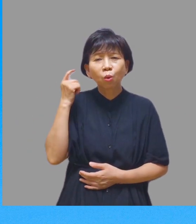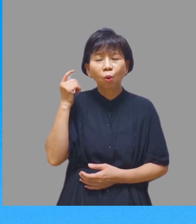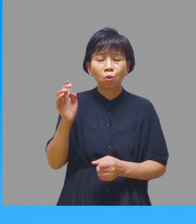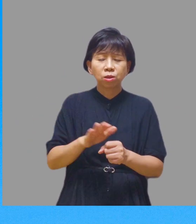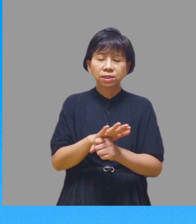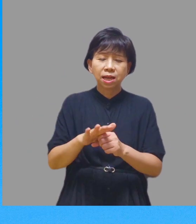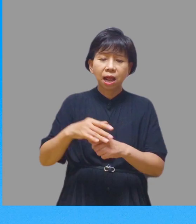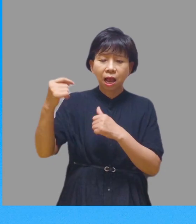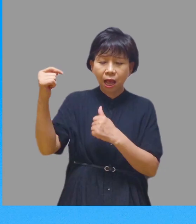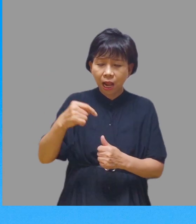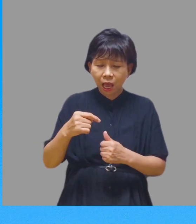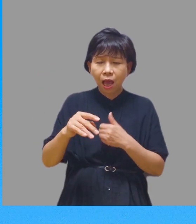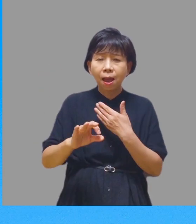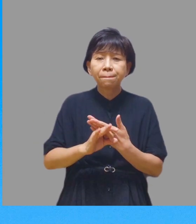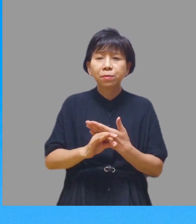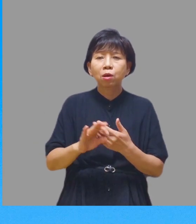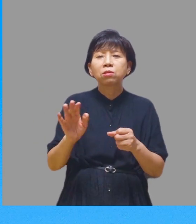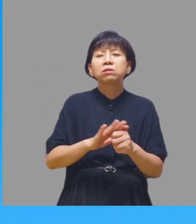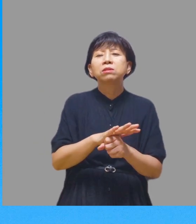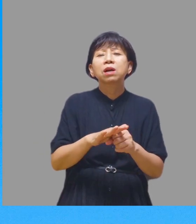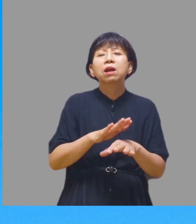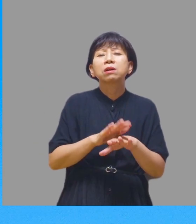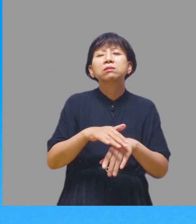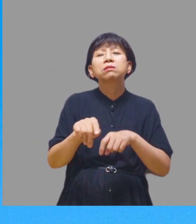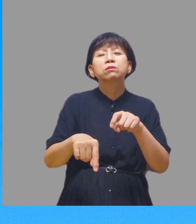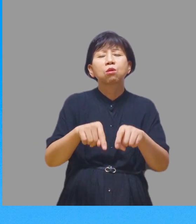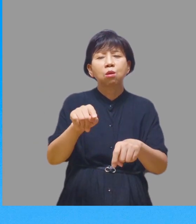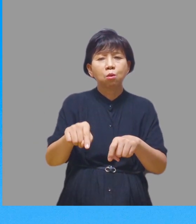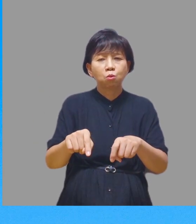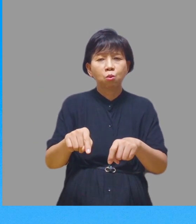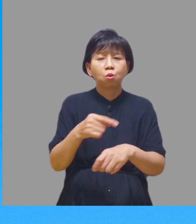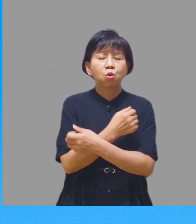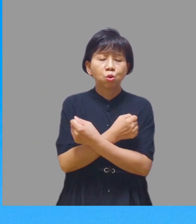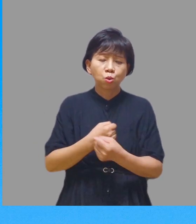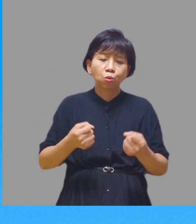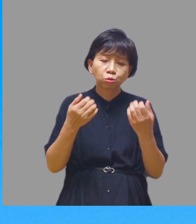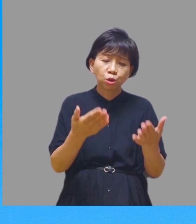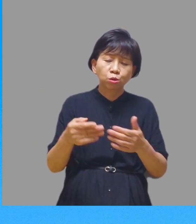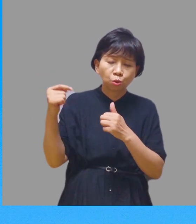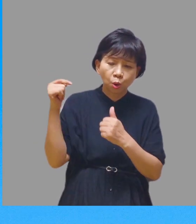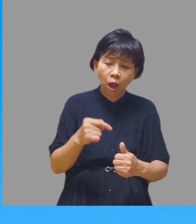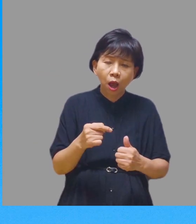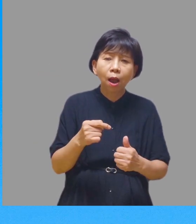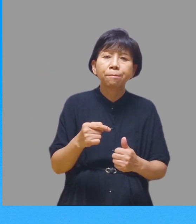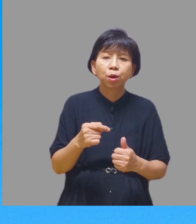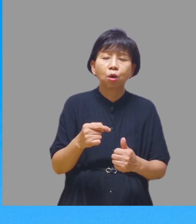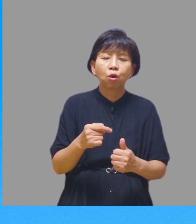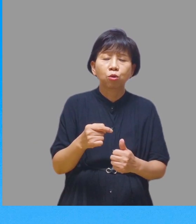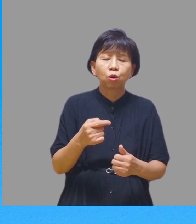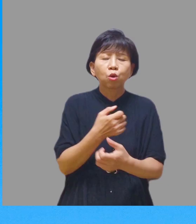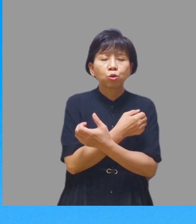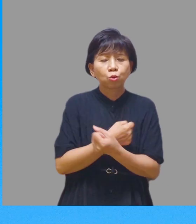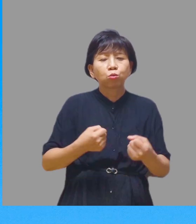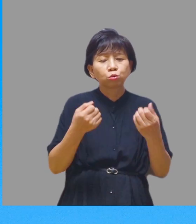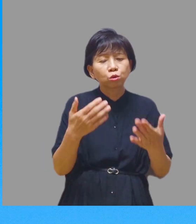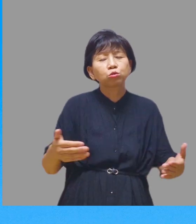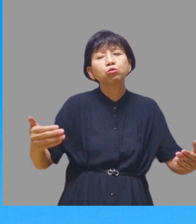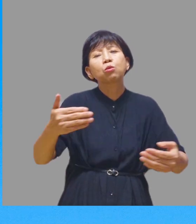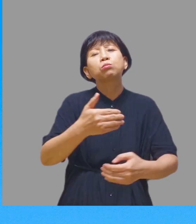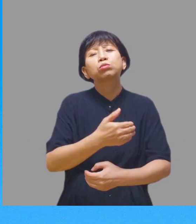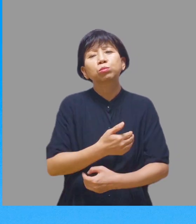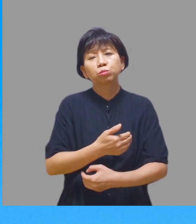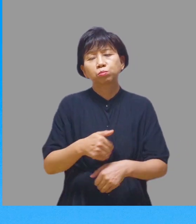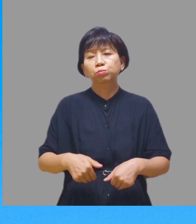라는 말씀을 들으면 사랑해야죠. 용서해라 라는 말씀을 들으면 외면하지 말고